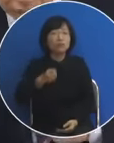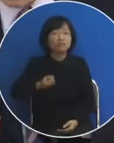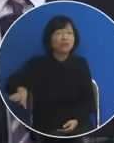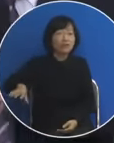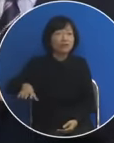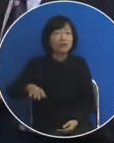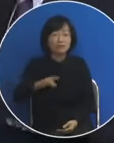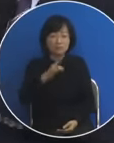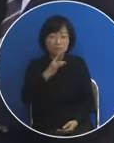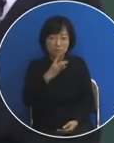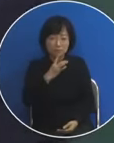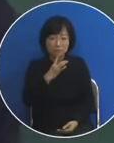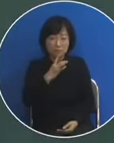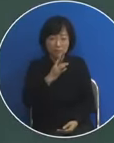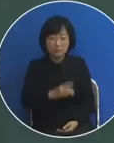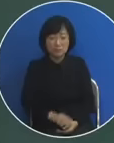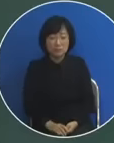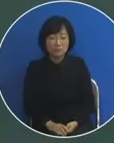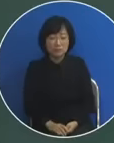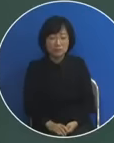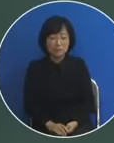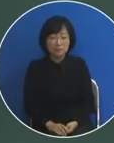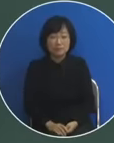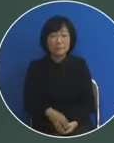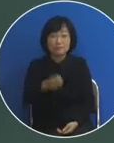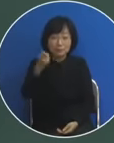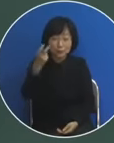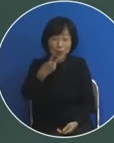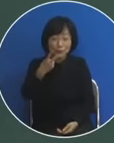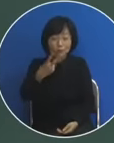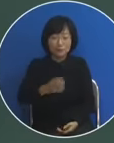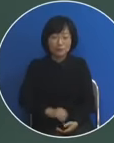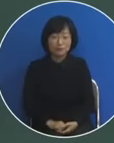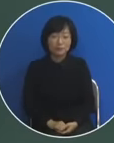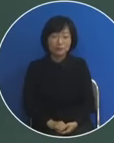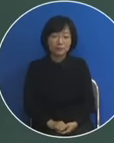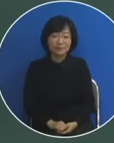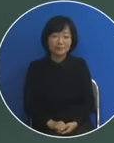그리고 반드시 여러분에게는 하나님이 주신